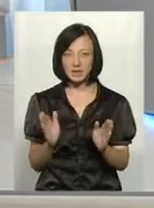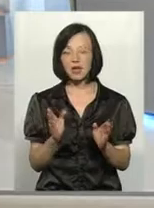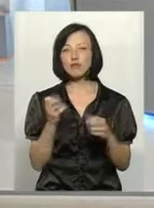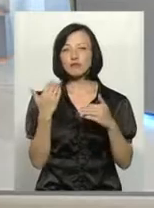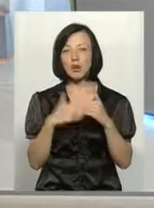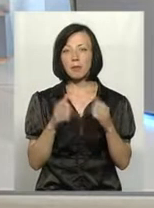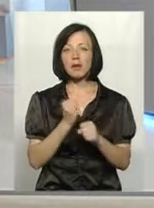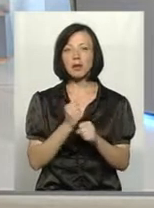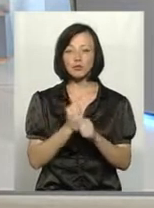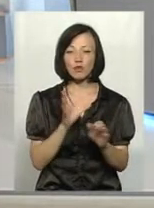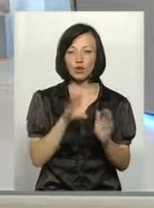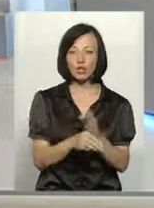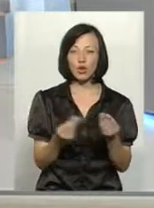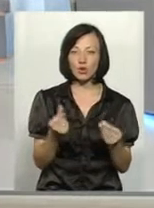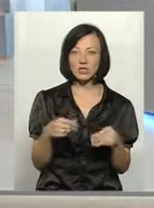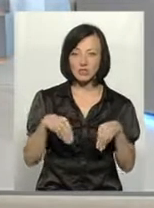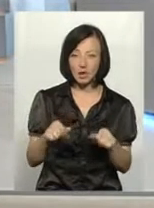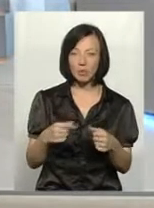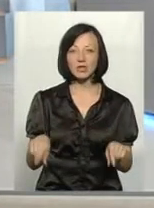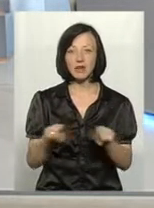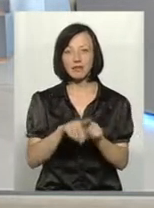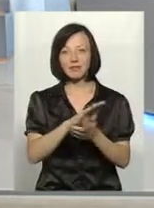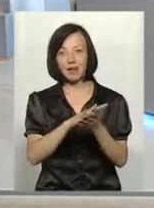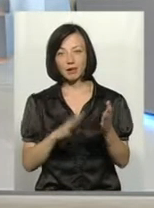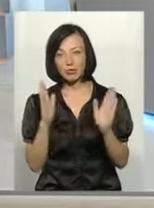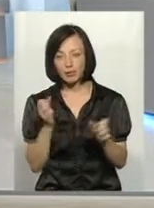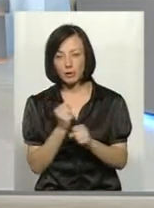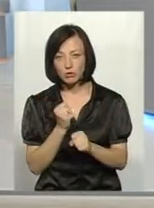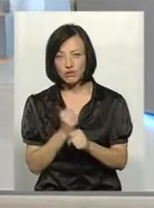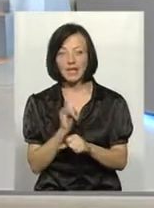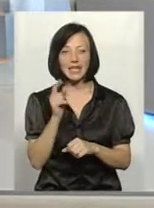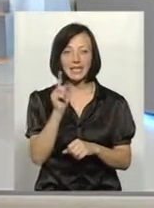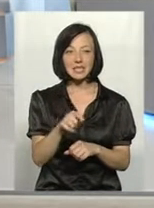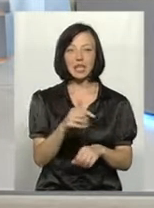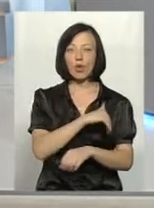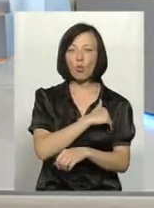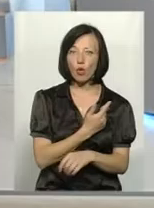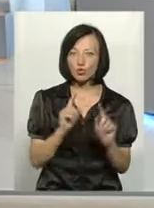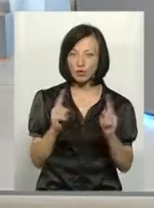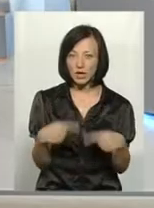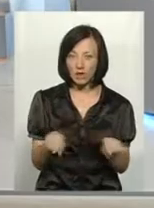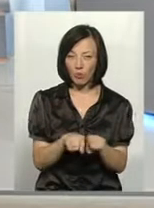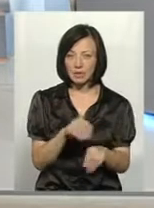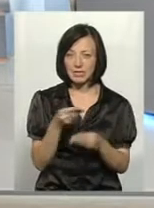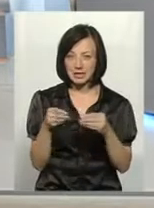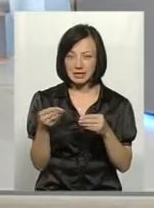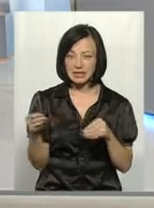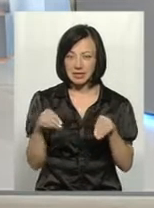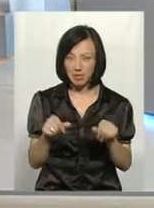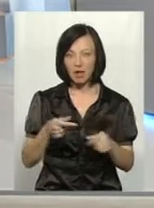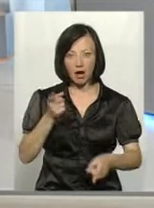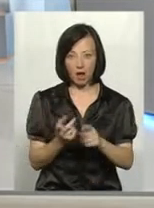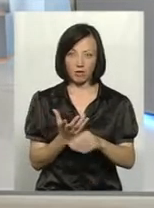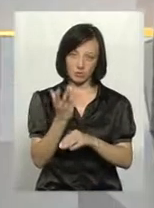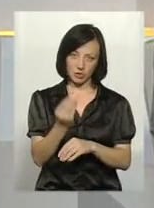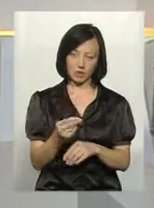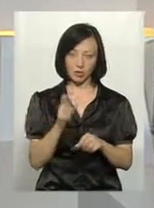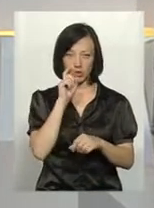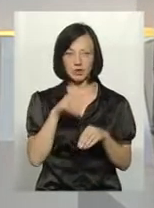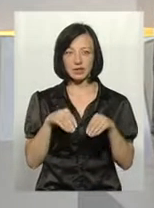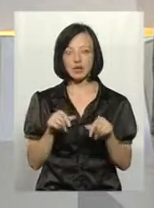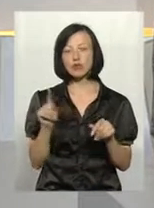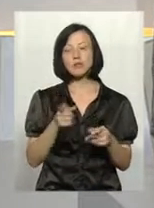вже працюють, вложили гроші в землю, вони будуть далі працювати. І ті, які хочуть дуже такої землі, хай заплатять реальну ціну за українську землю. Для того,